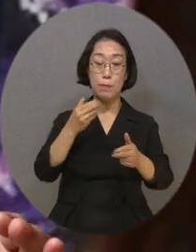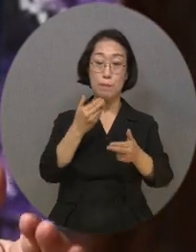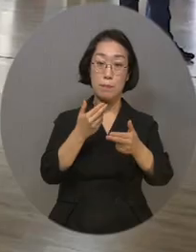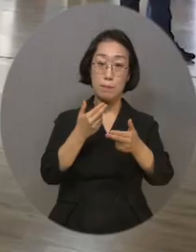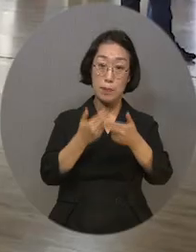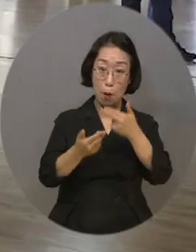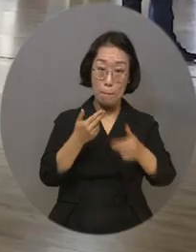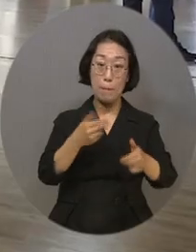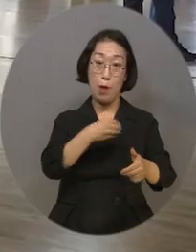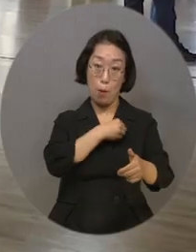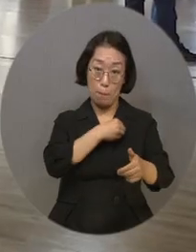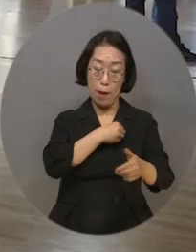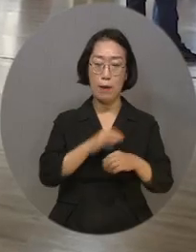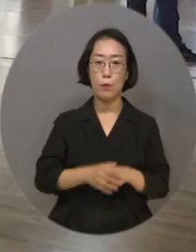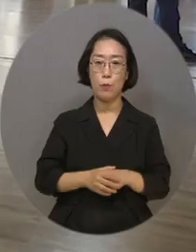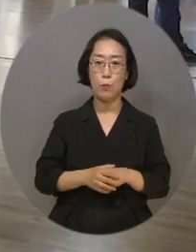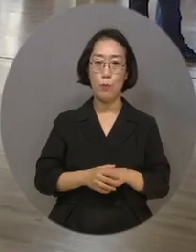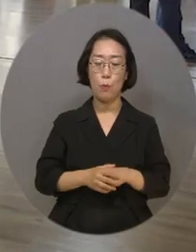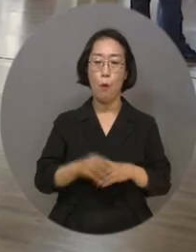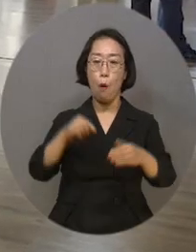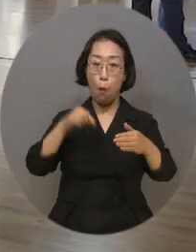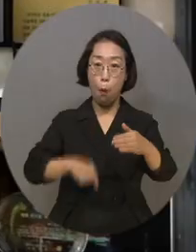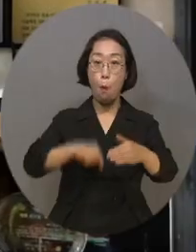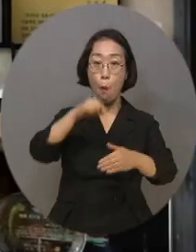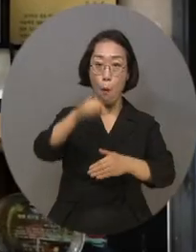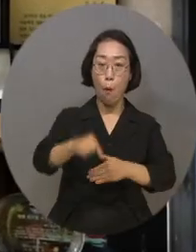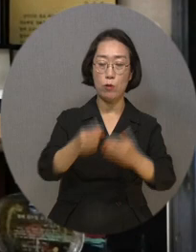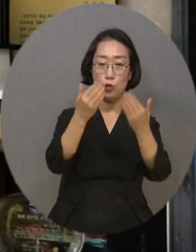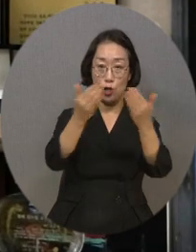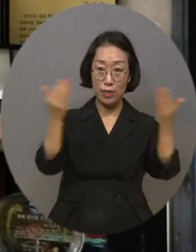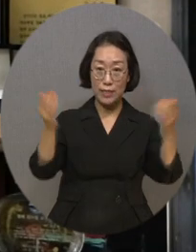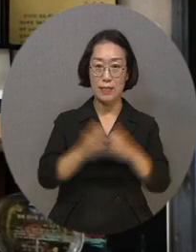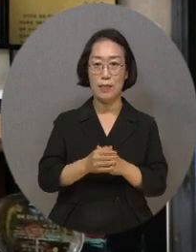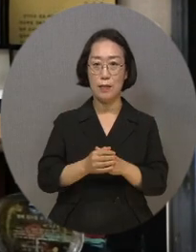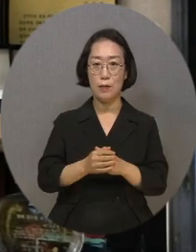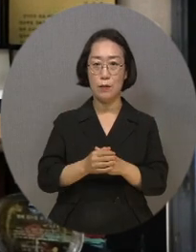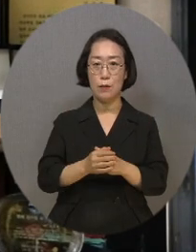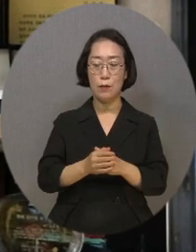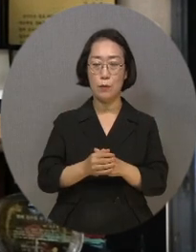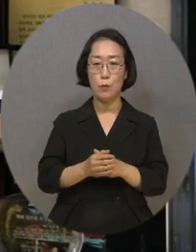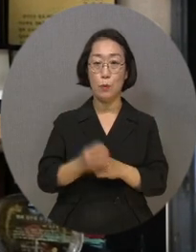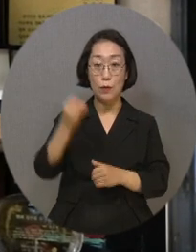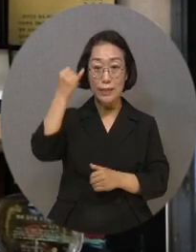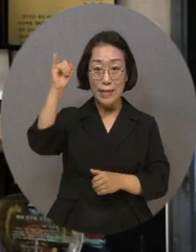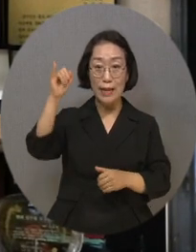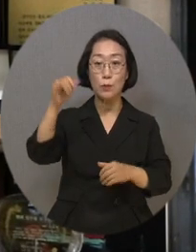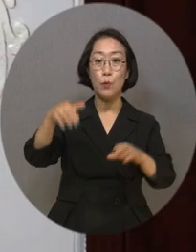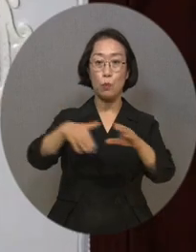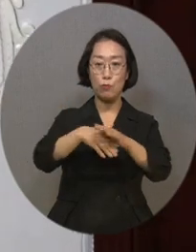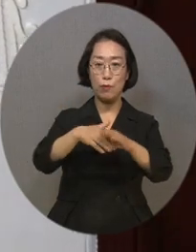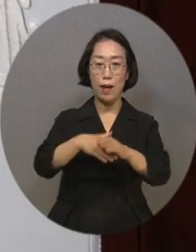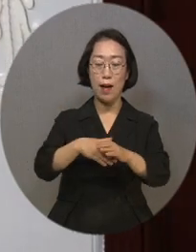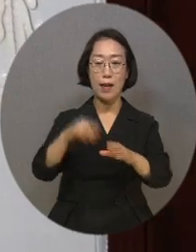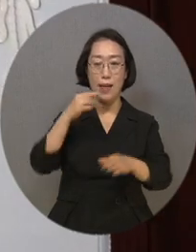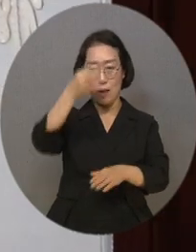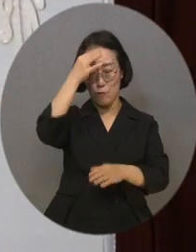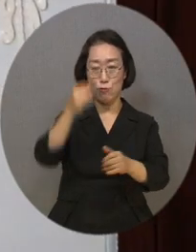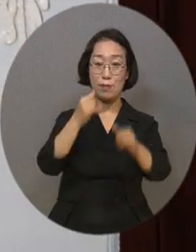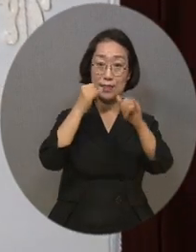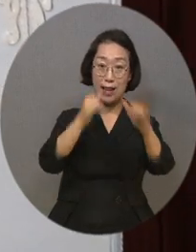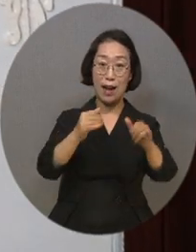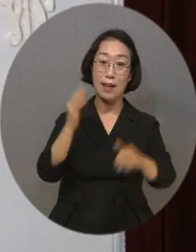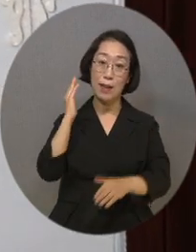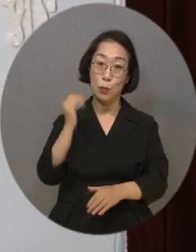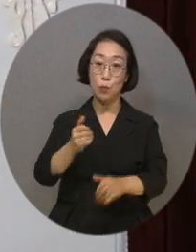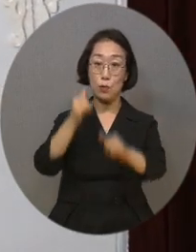회원으로 국내외 활발한 전시와 대한민국 창조문화예술대상을 비롯 대통령상을